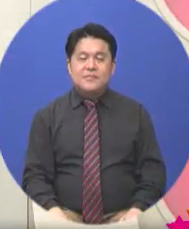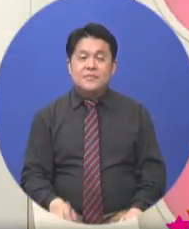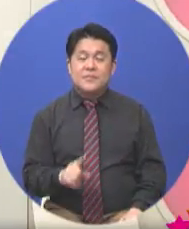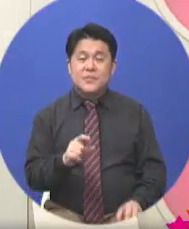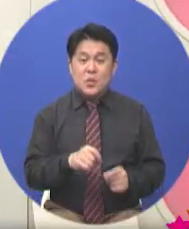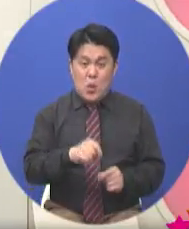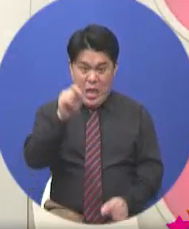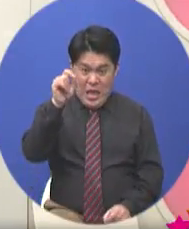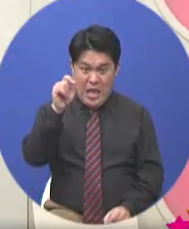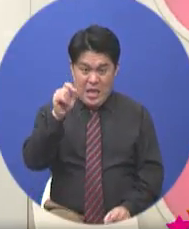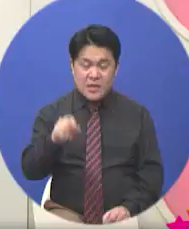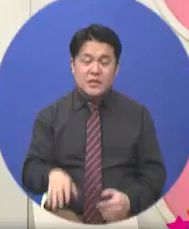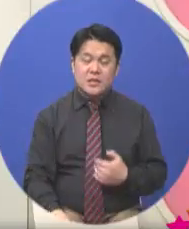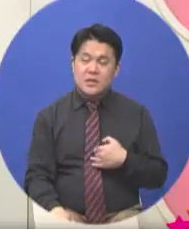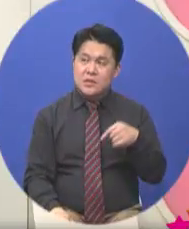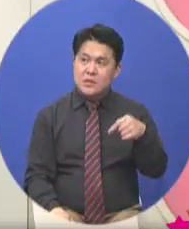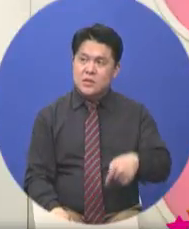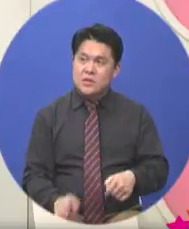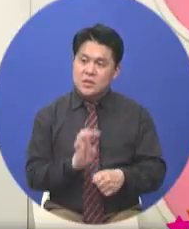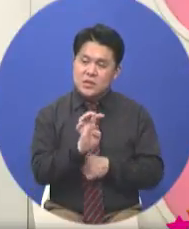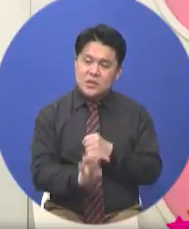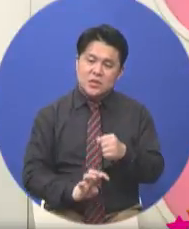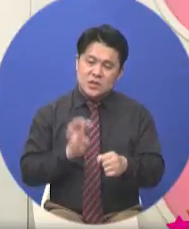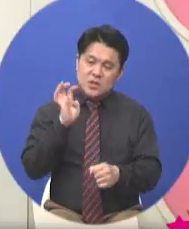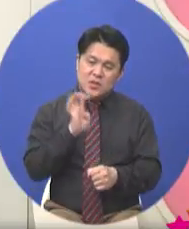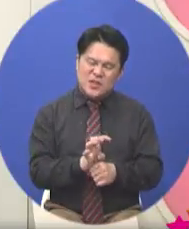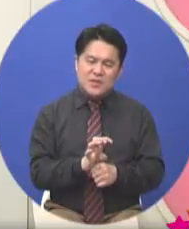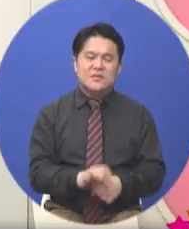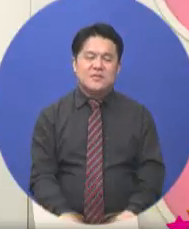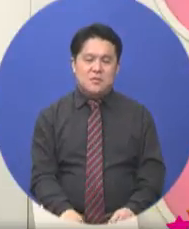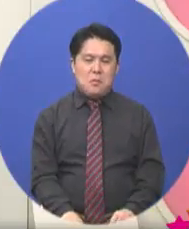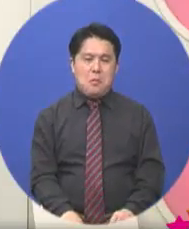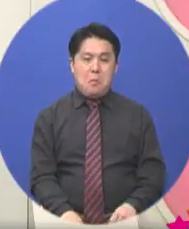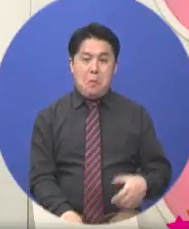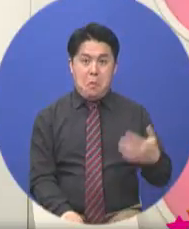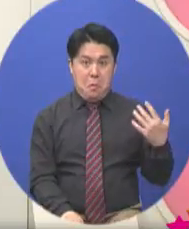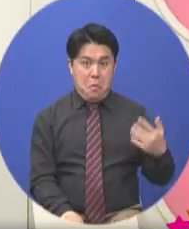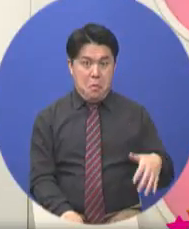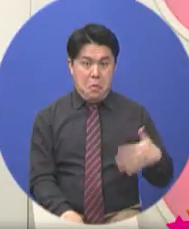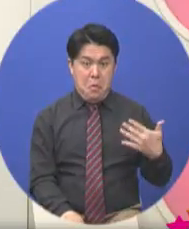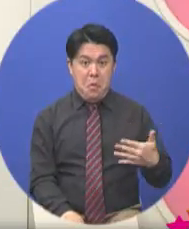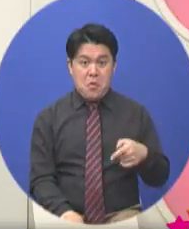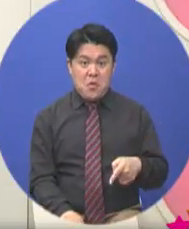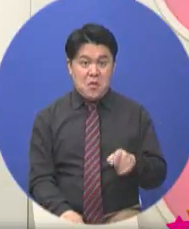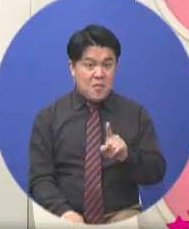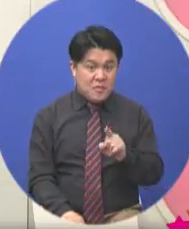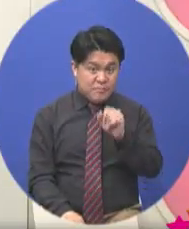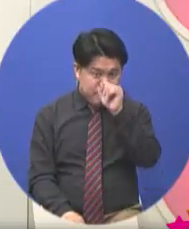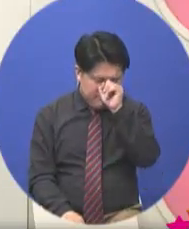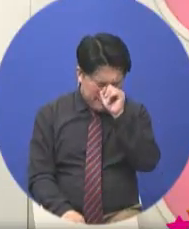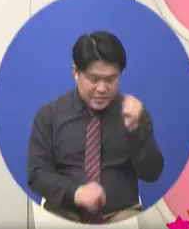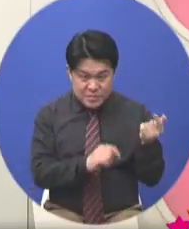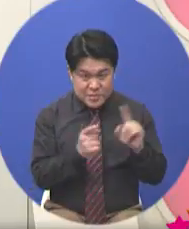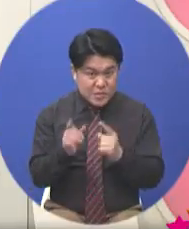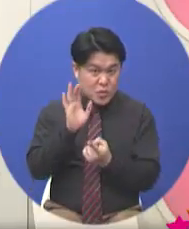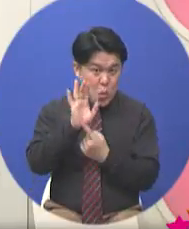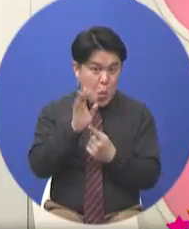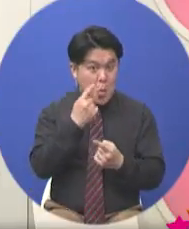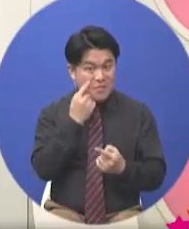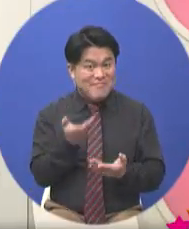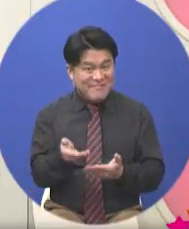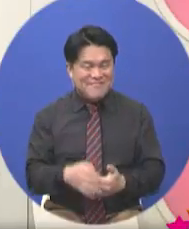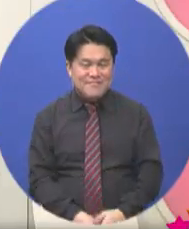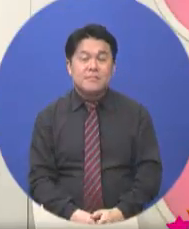사신 지 오래되셨어요? 네, 여기서 한 40년째 됩니다. 야, 그래요. 오산의 좋은 것, 좋은 점,